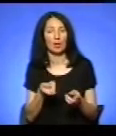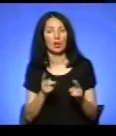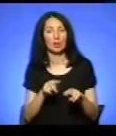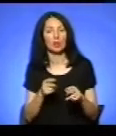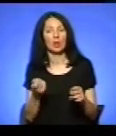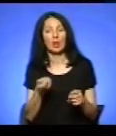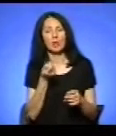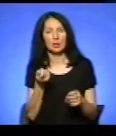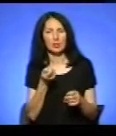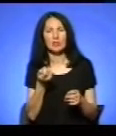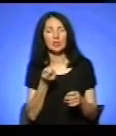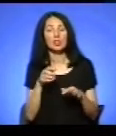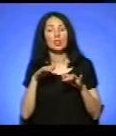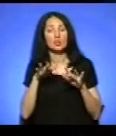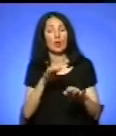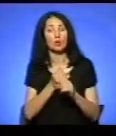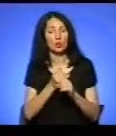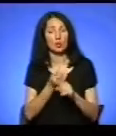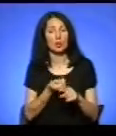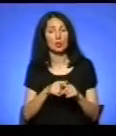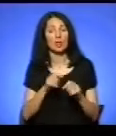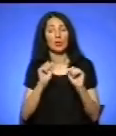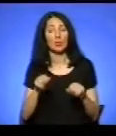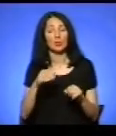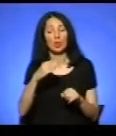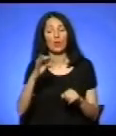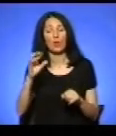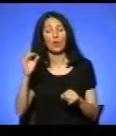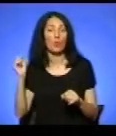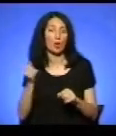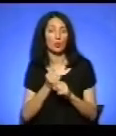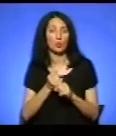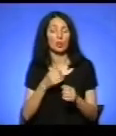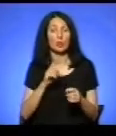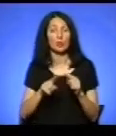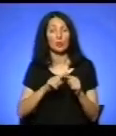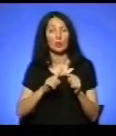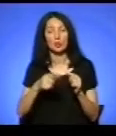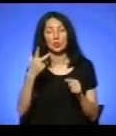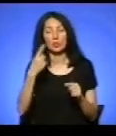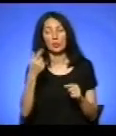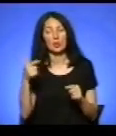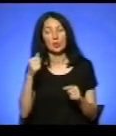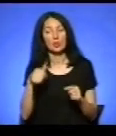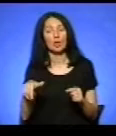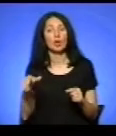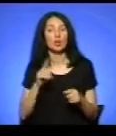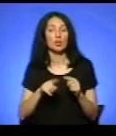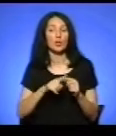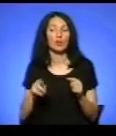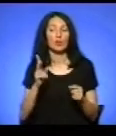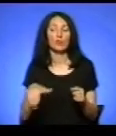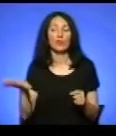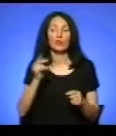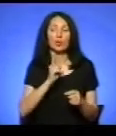заходи провести. Чи не буде потім це формально зроблено? Отак, бігом, 31 грудня, і давайте всі, хто встиг, хто не встиг, підписуємо,